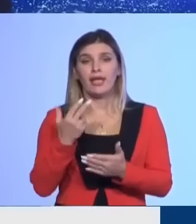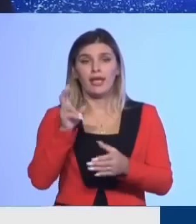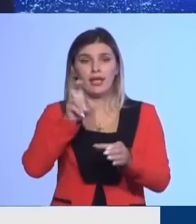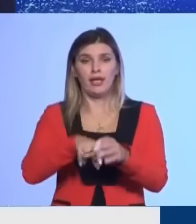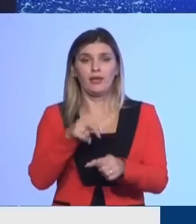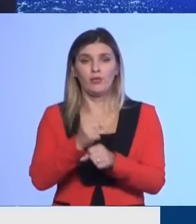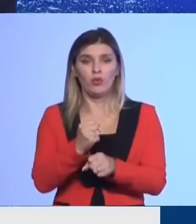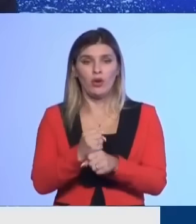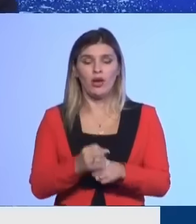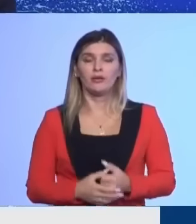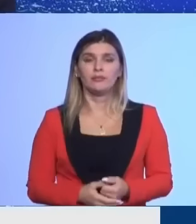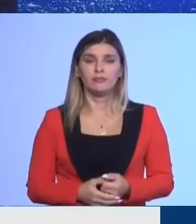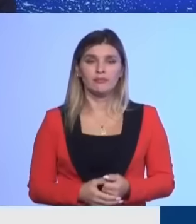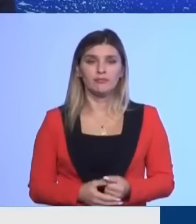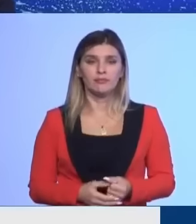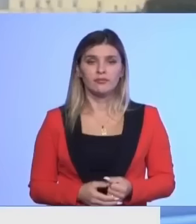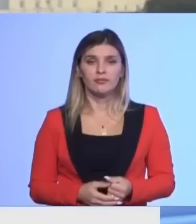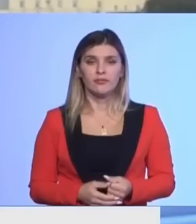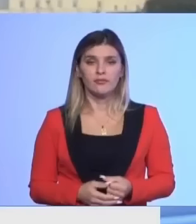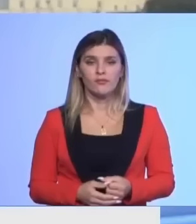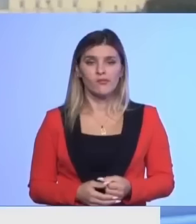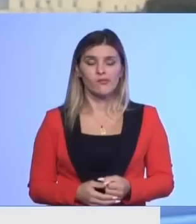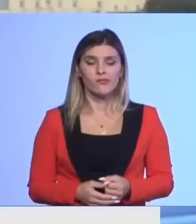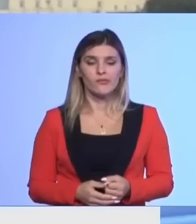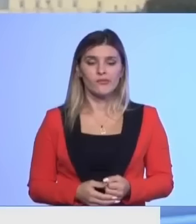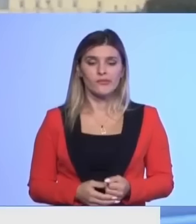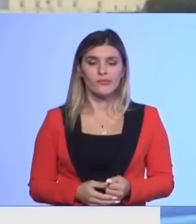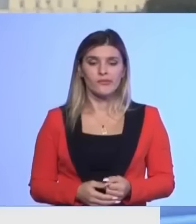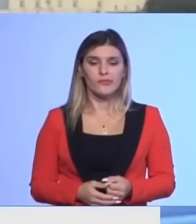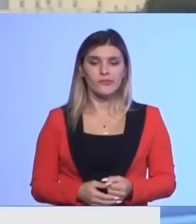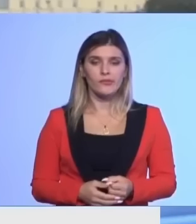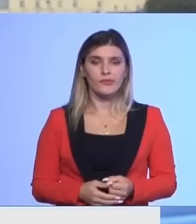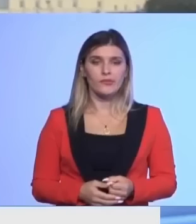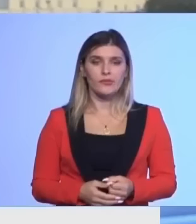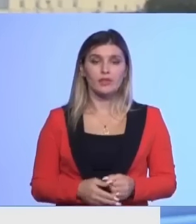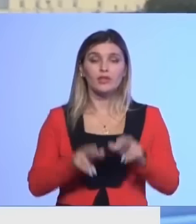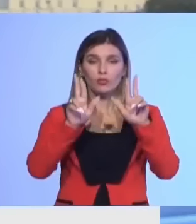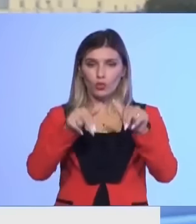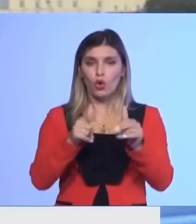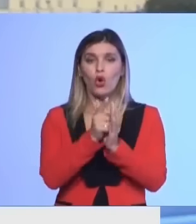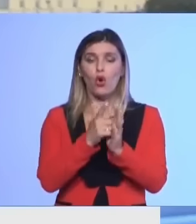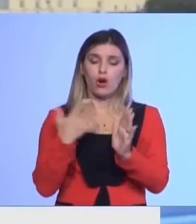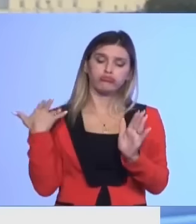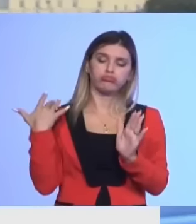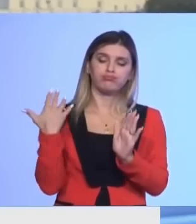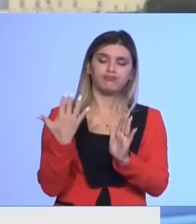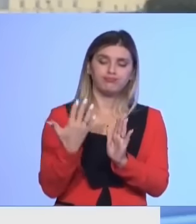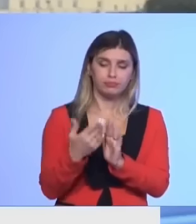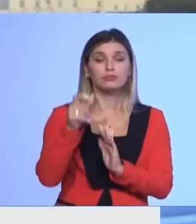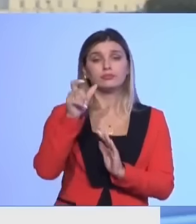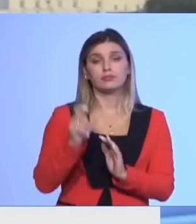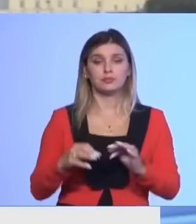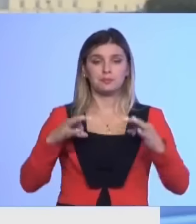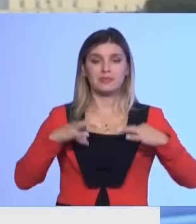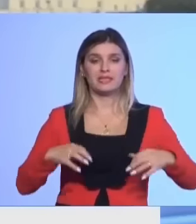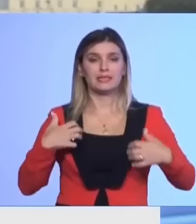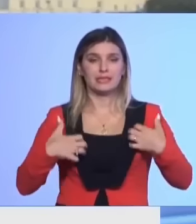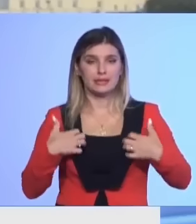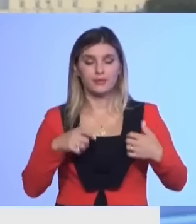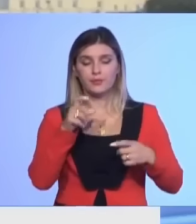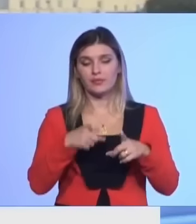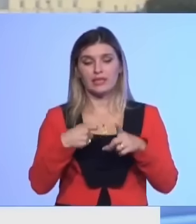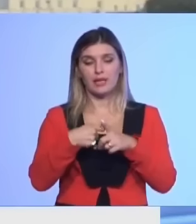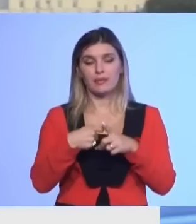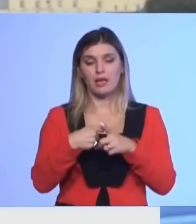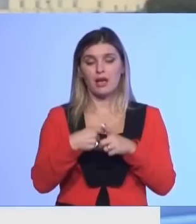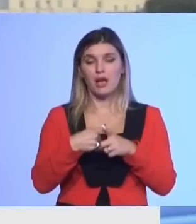reagimet? Po, Alketa, pas një kohë të gjatë spekulimesh, kandidatja demokrate për presidente Kamala